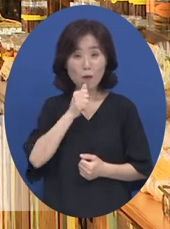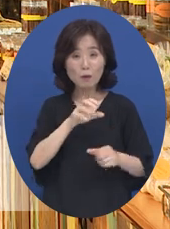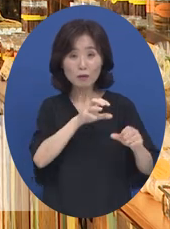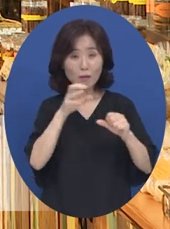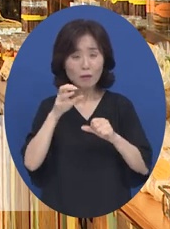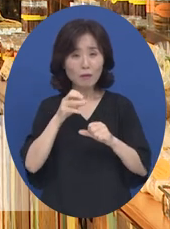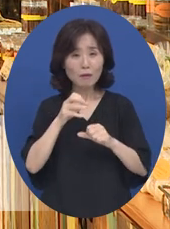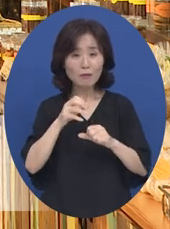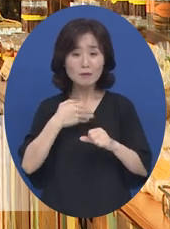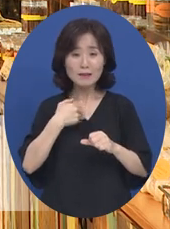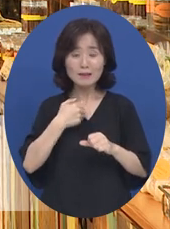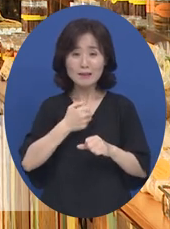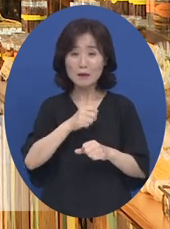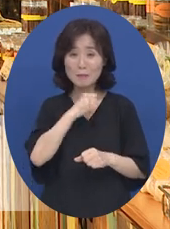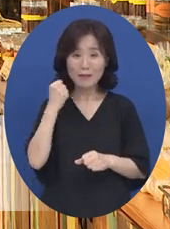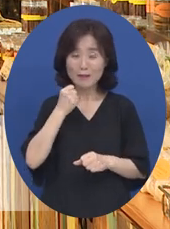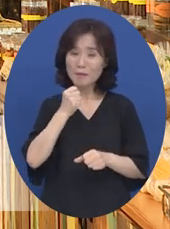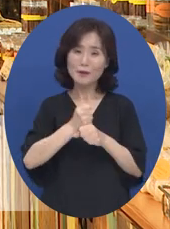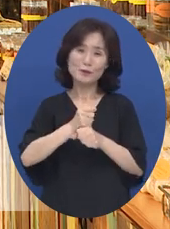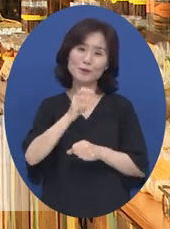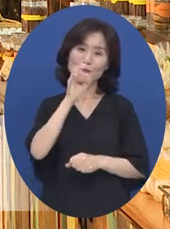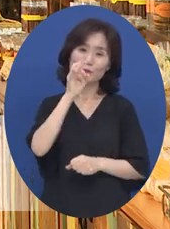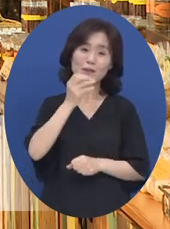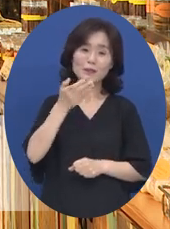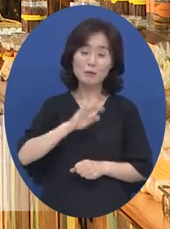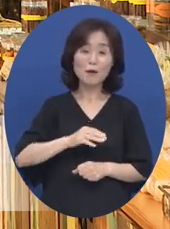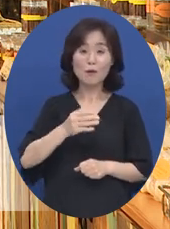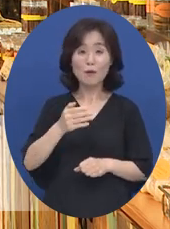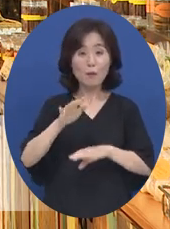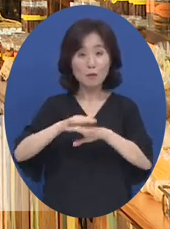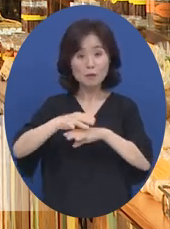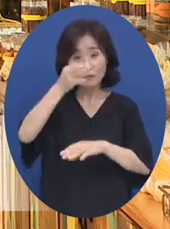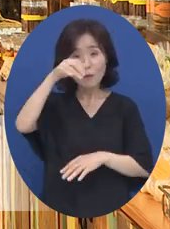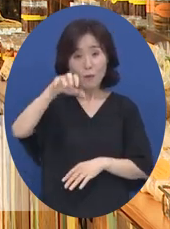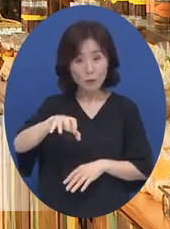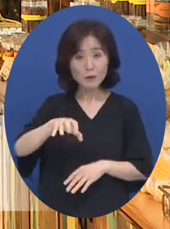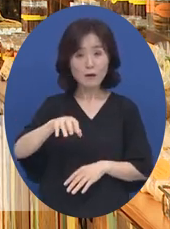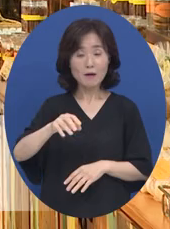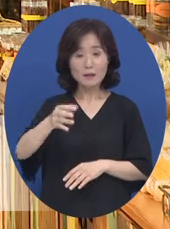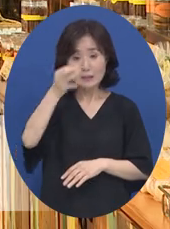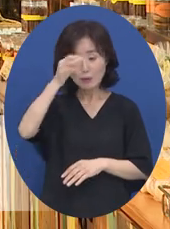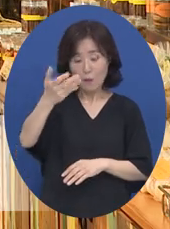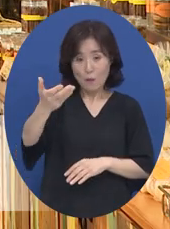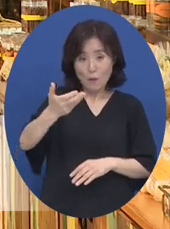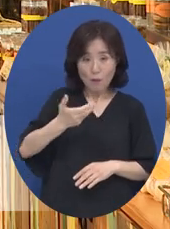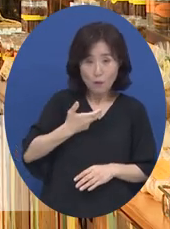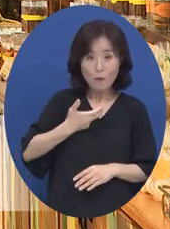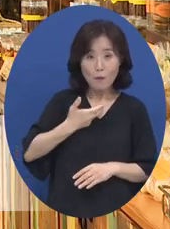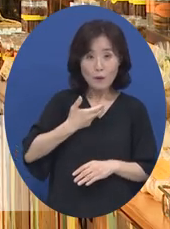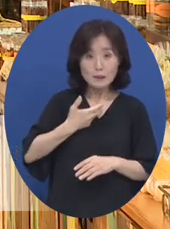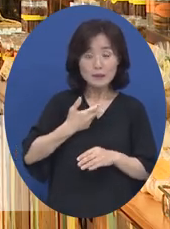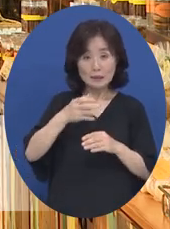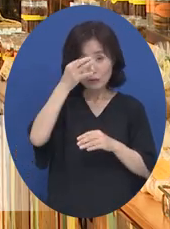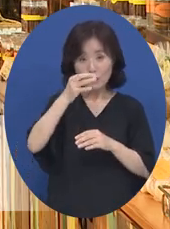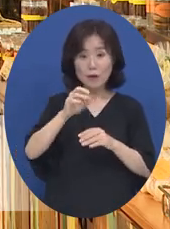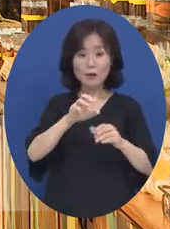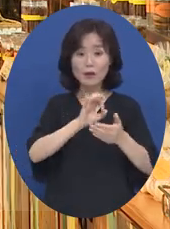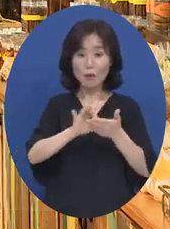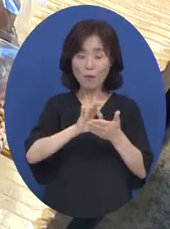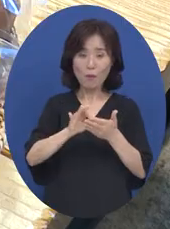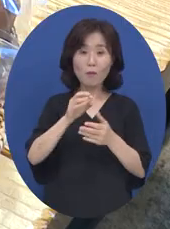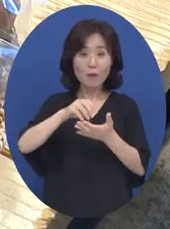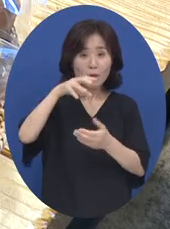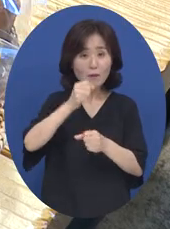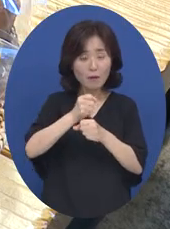이제 농업기술원에서 그 기술을 지원해 주셔서 했을 때는 그 부드러운 맛을 그대로 살릴 수가 있어서 많이 그 극복할 수 있어서 너무